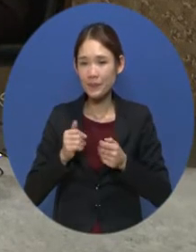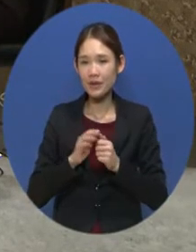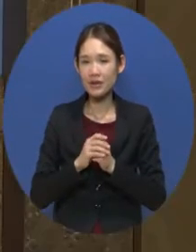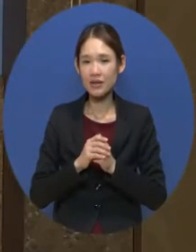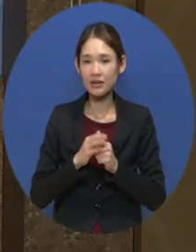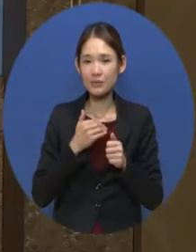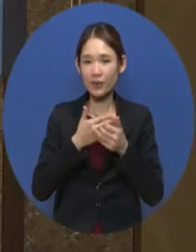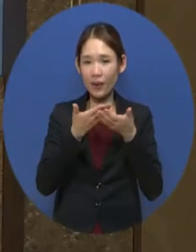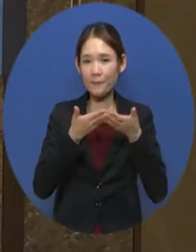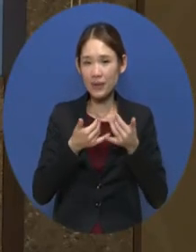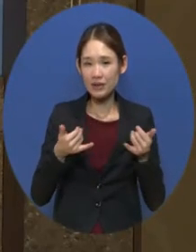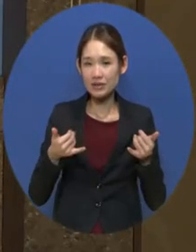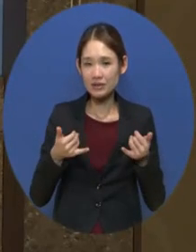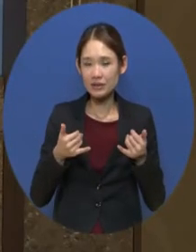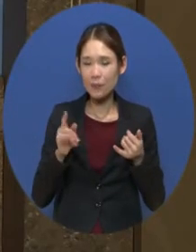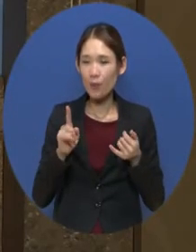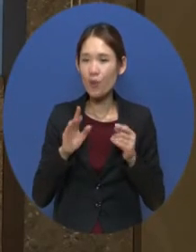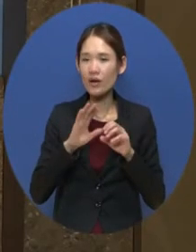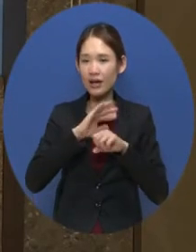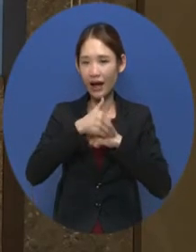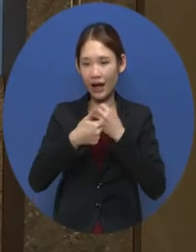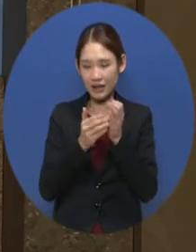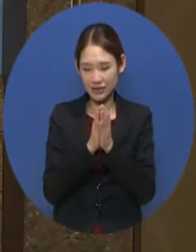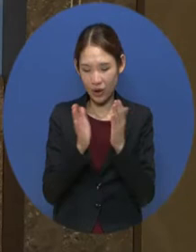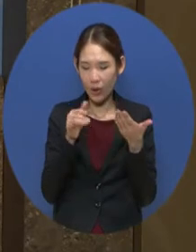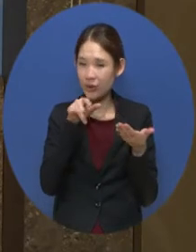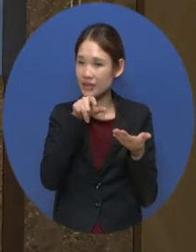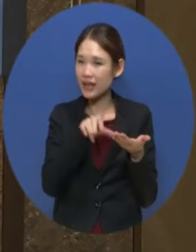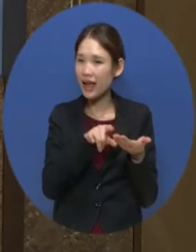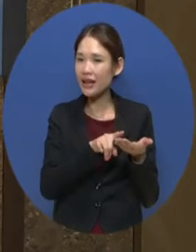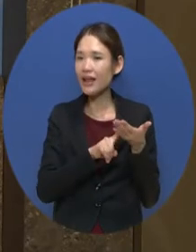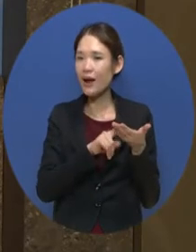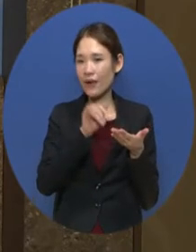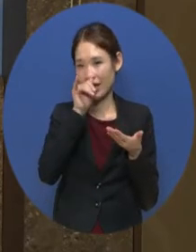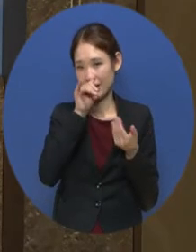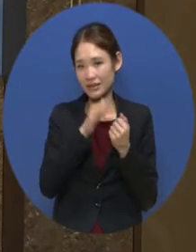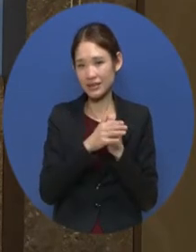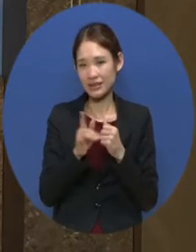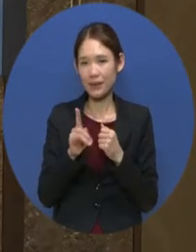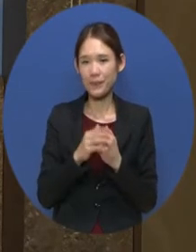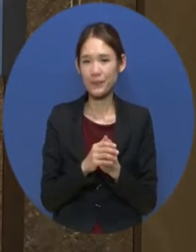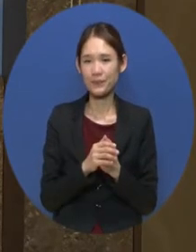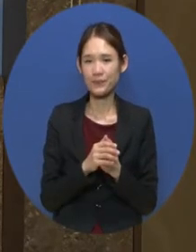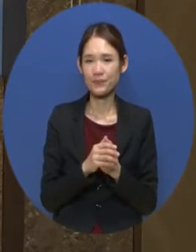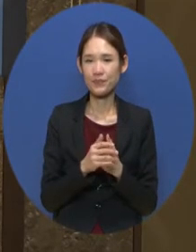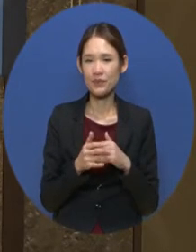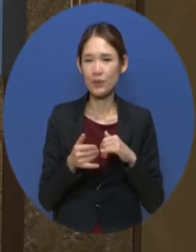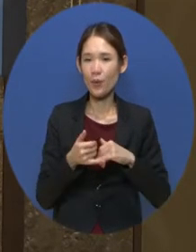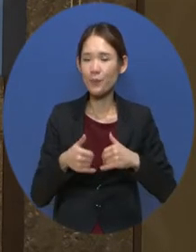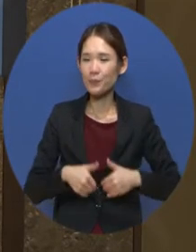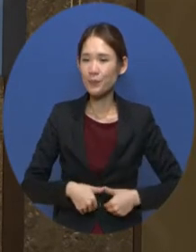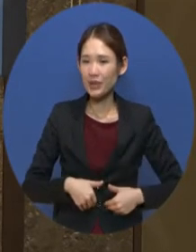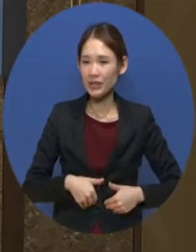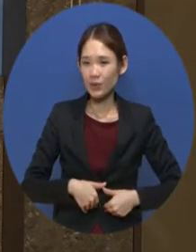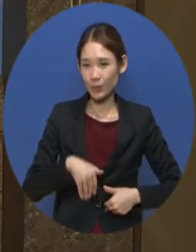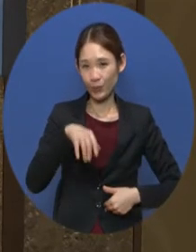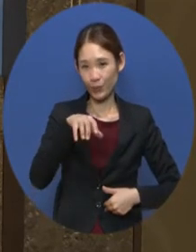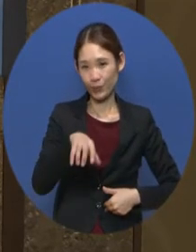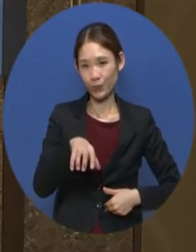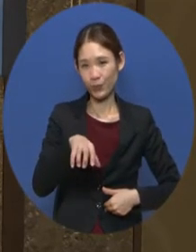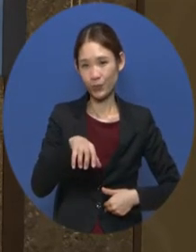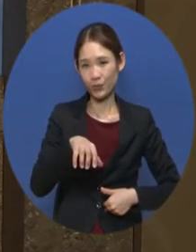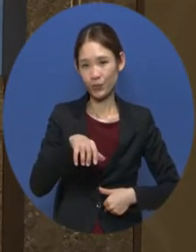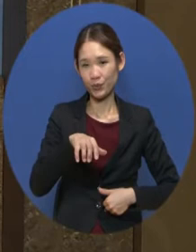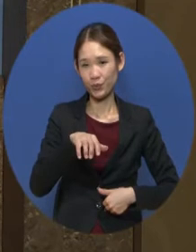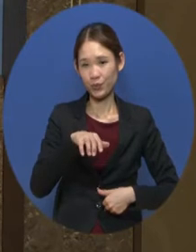보냄을 받은 자, 이 얘기는 이제 성경에 나오는 말이거든요. 예, 성경에 나오는 말인데 필요한 곳에